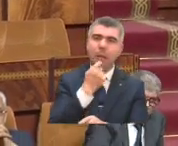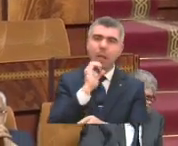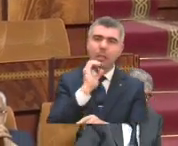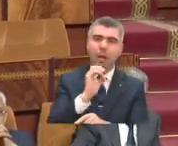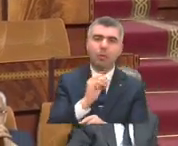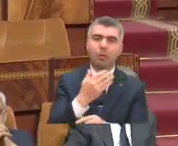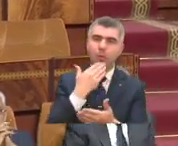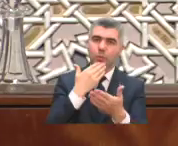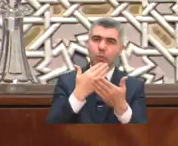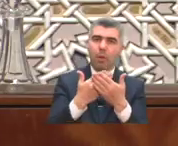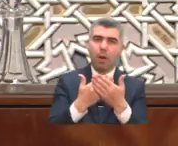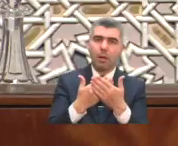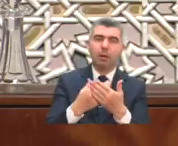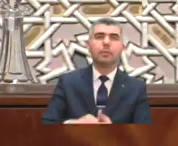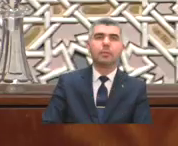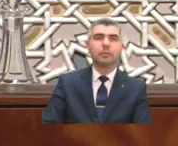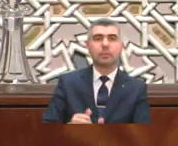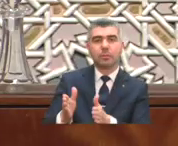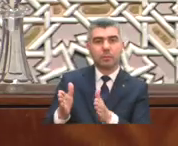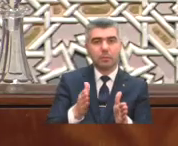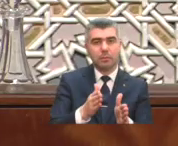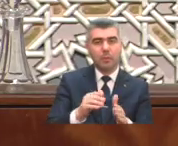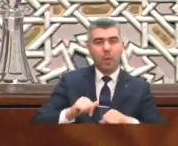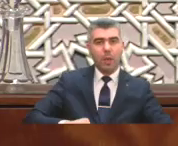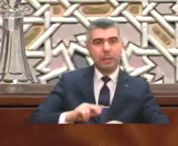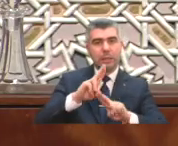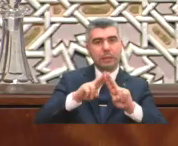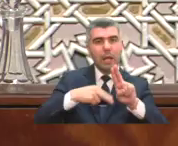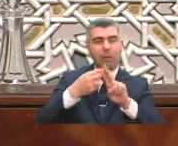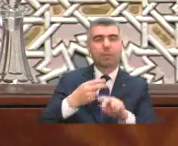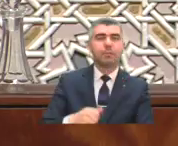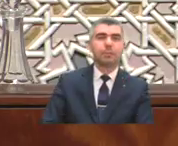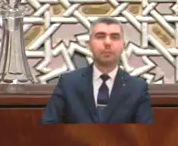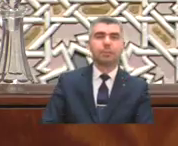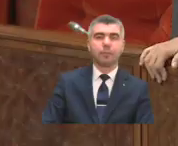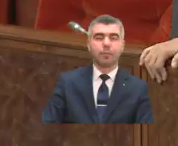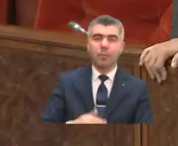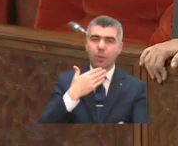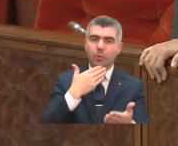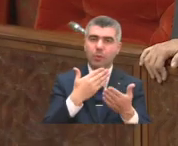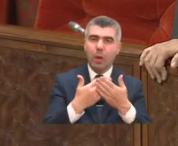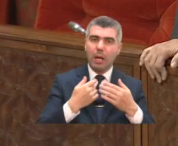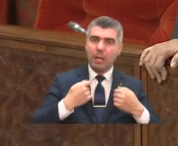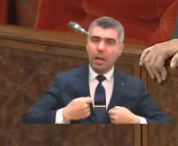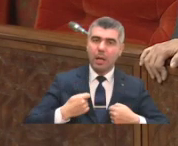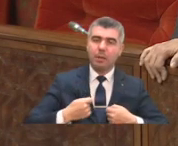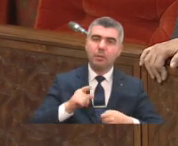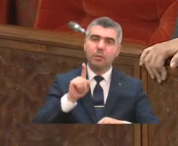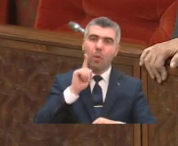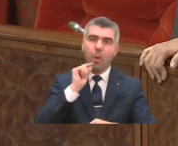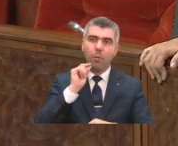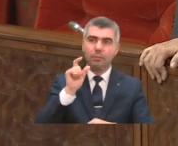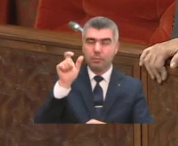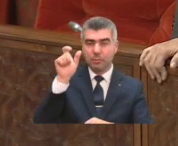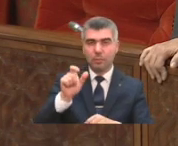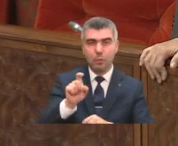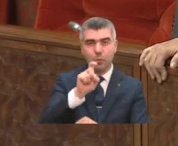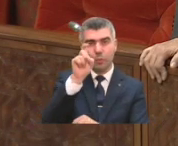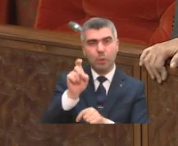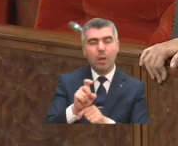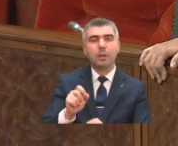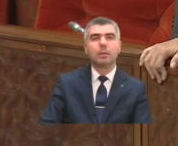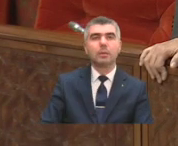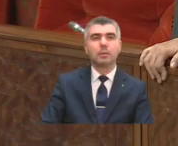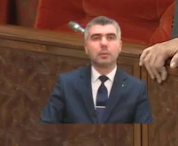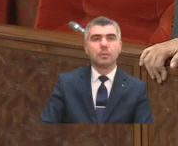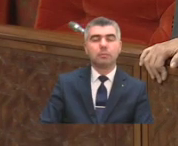الرئيس. شكرا سيد نائب المحترم، الكلمة لكم سيد الوزير تفضلوا. شكرا سيد الرئيس. سيد النائب المحترم على هذا السؤال هذا، ثم